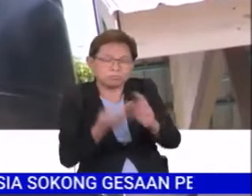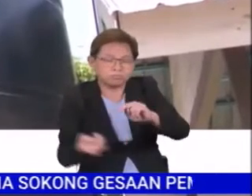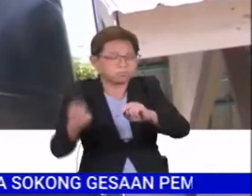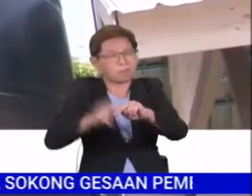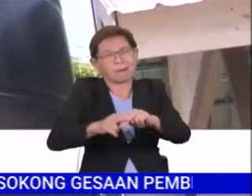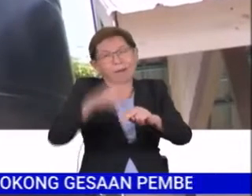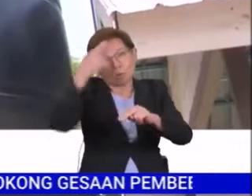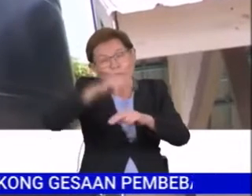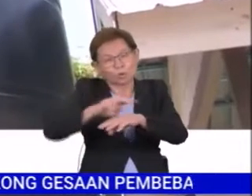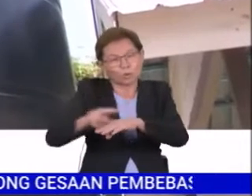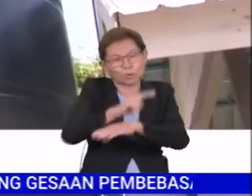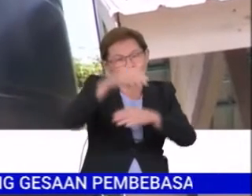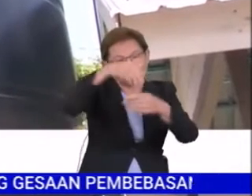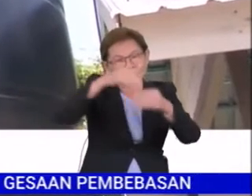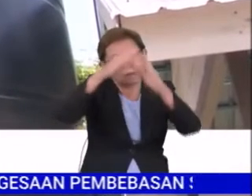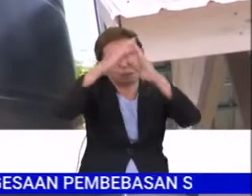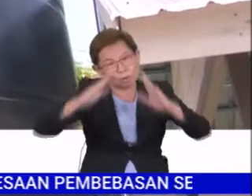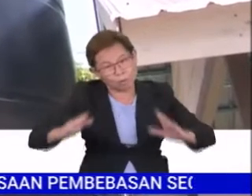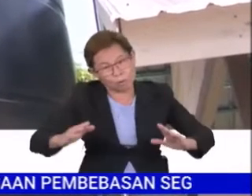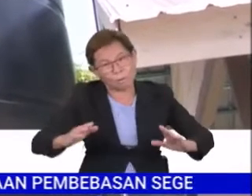kegunaan domestik